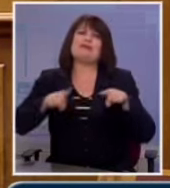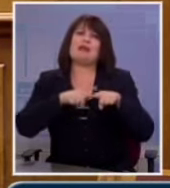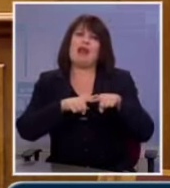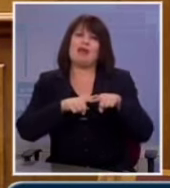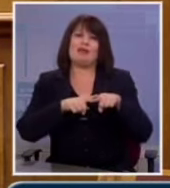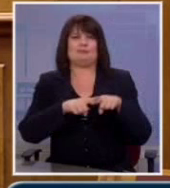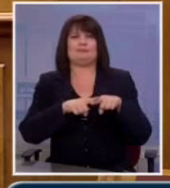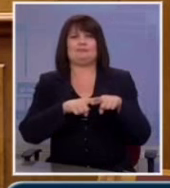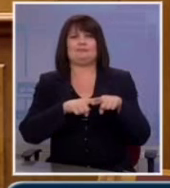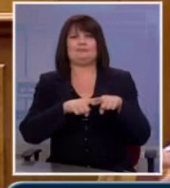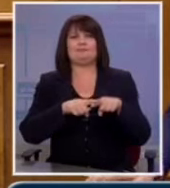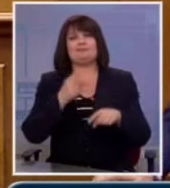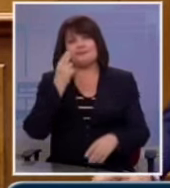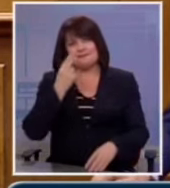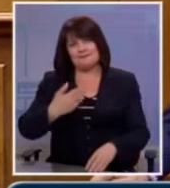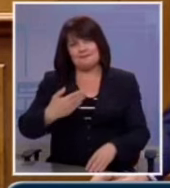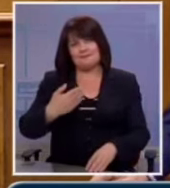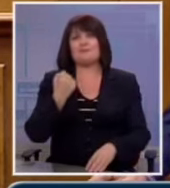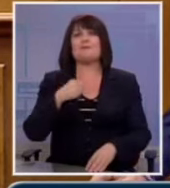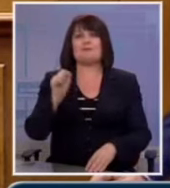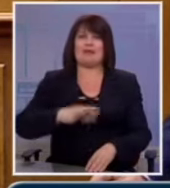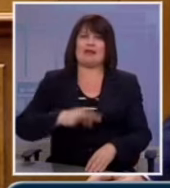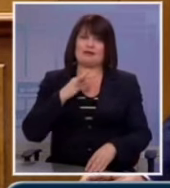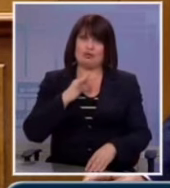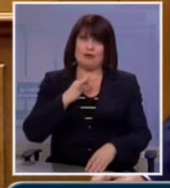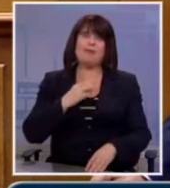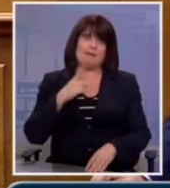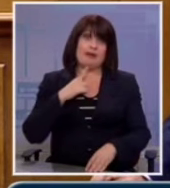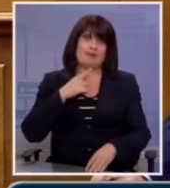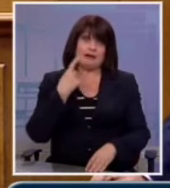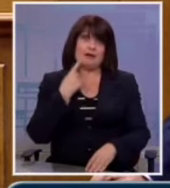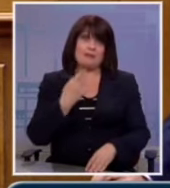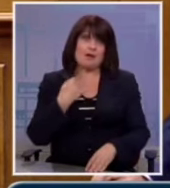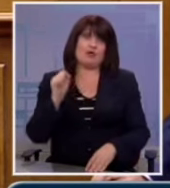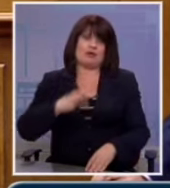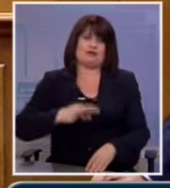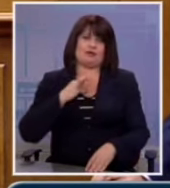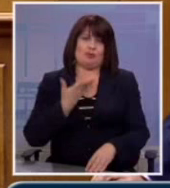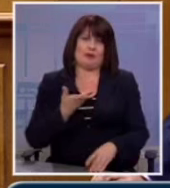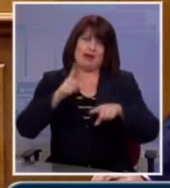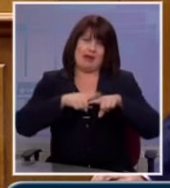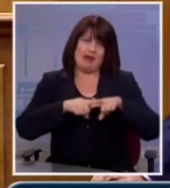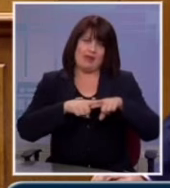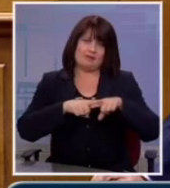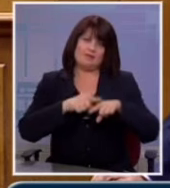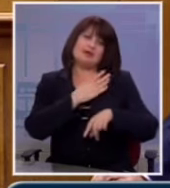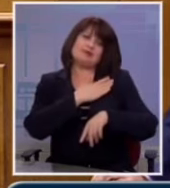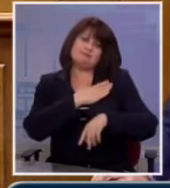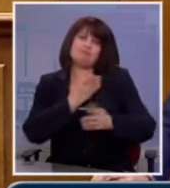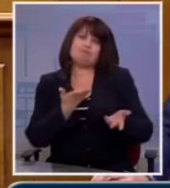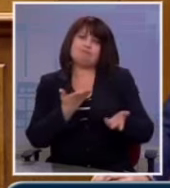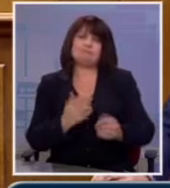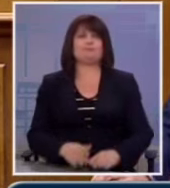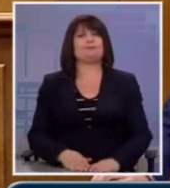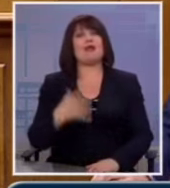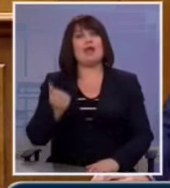Προσβλέπει στο όχι της αξιοπρέπειας του ελληνικού λαού. Και εμείς έχουμε την